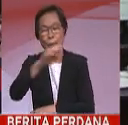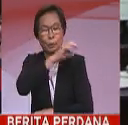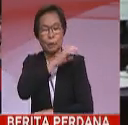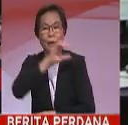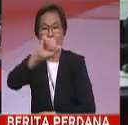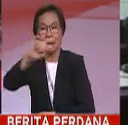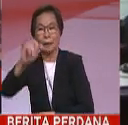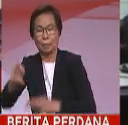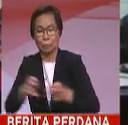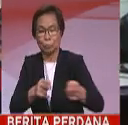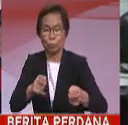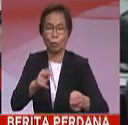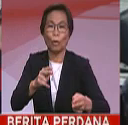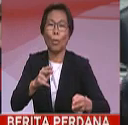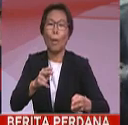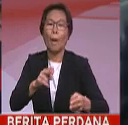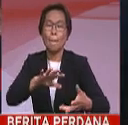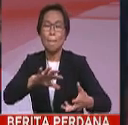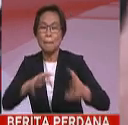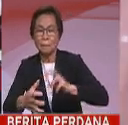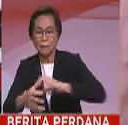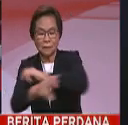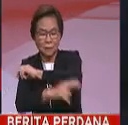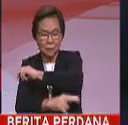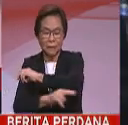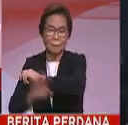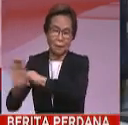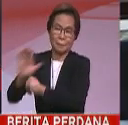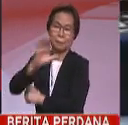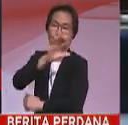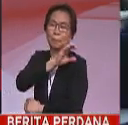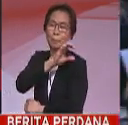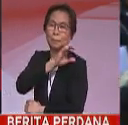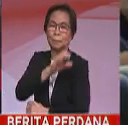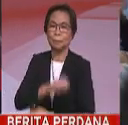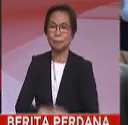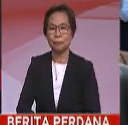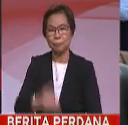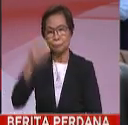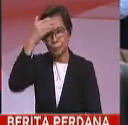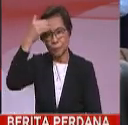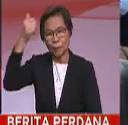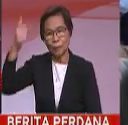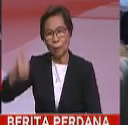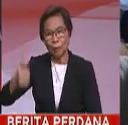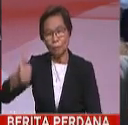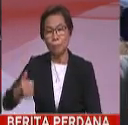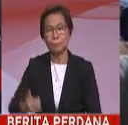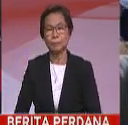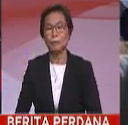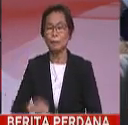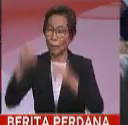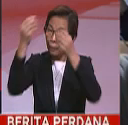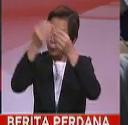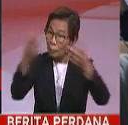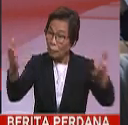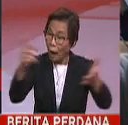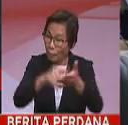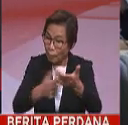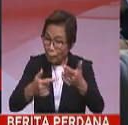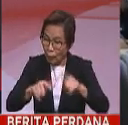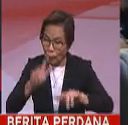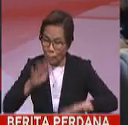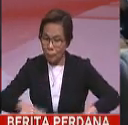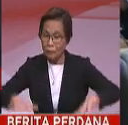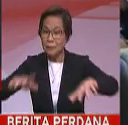jawatan kuasa pengurusan bencana negeri. Assalamualaikum. Waalaikumsalam warahmatullah. Jadi mungkin Datuk Seri boleh kongsikan perkembangan situasi terkini